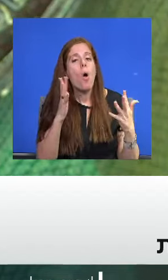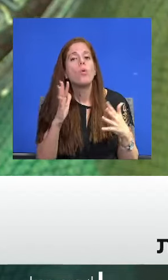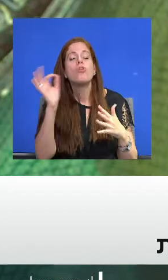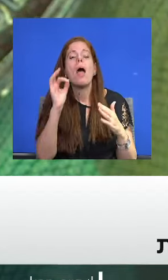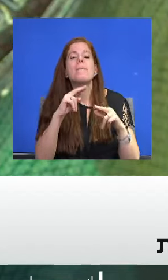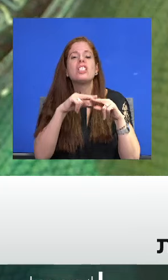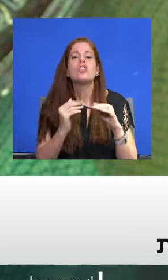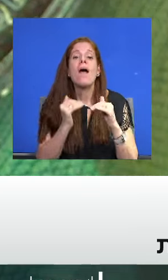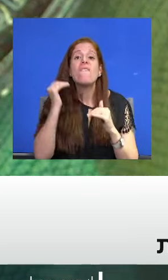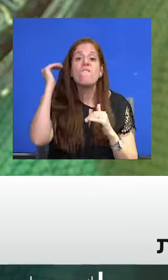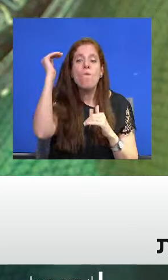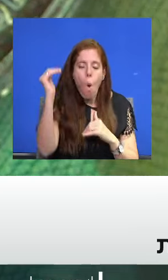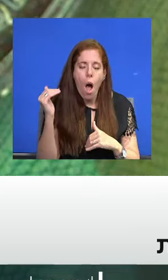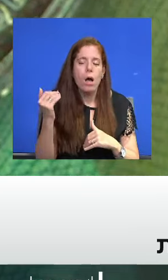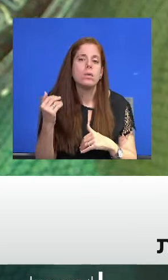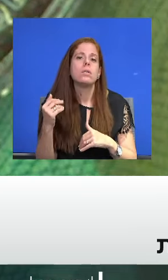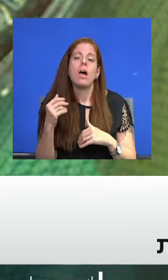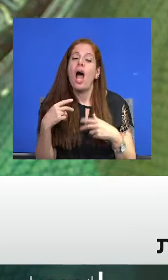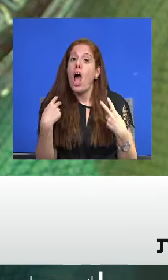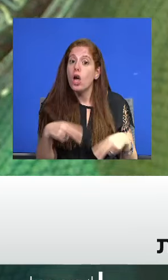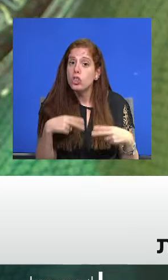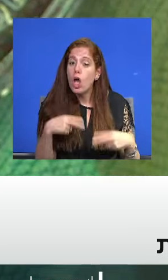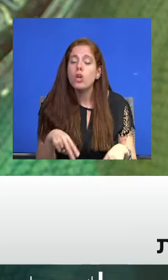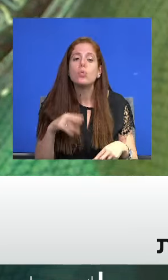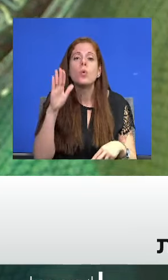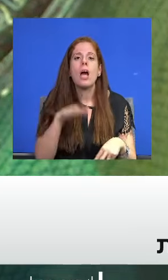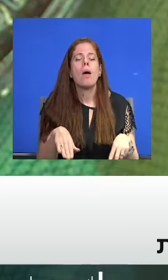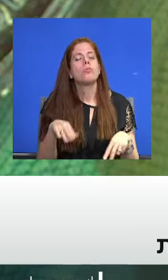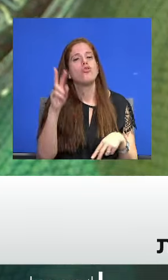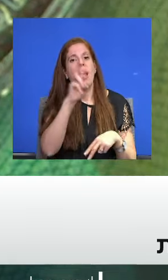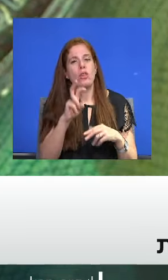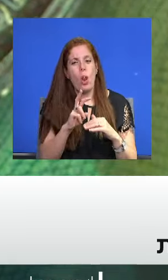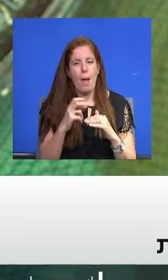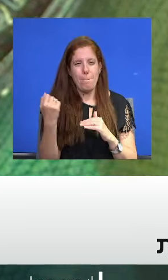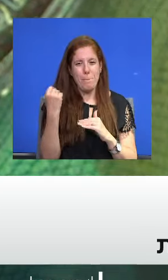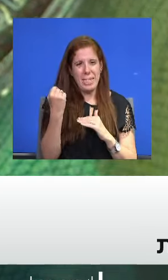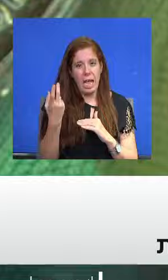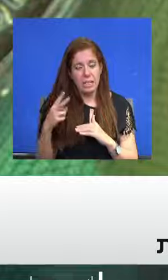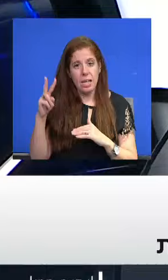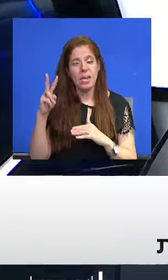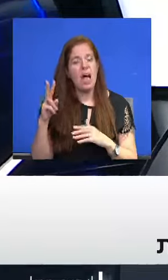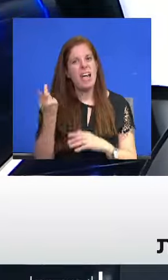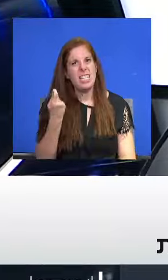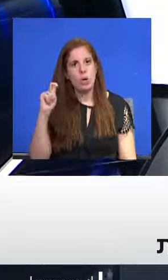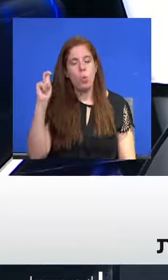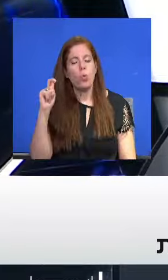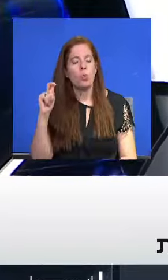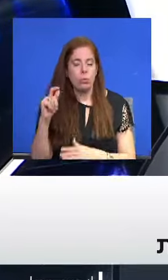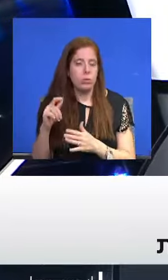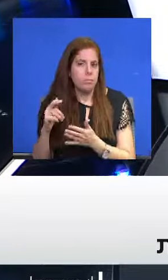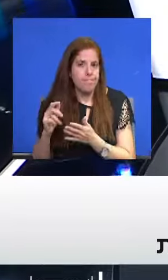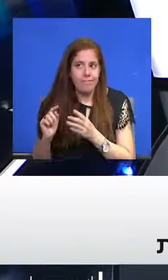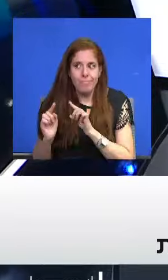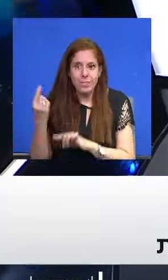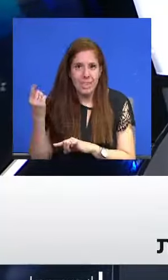יותר זמן מכפי שהערכנו. החשש הוא גם שכשהדולר מתחזק, גל התייקרויות נמצא מעבר לפינה, כל סחורה מיובאת,